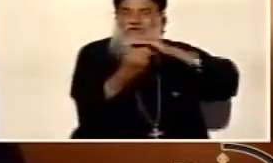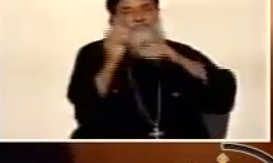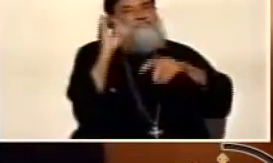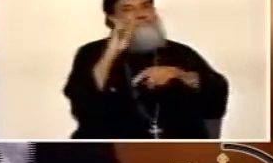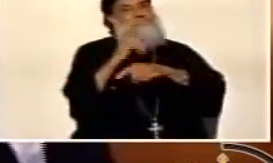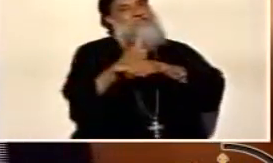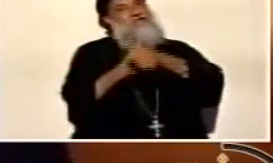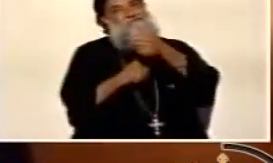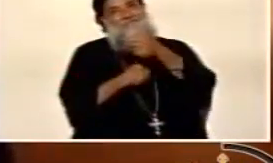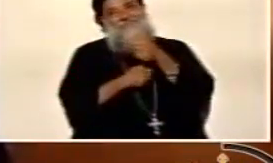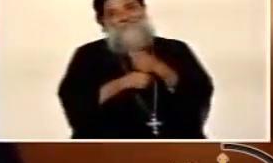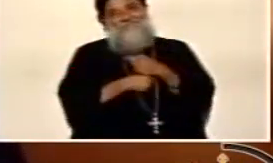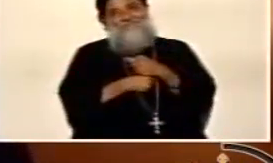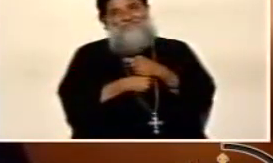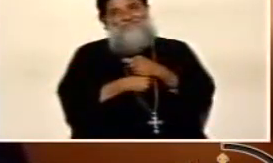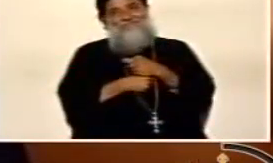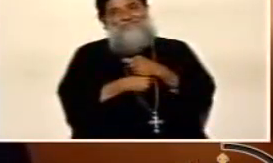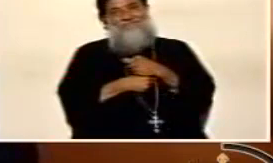البيز بتاع